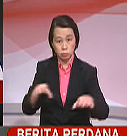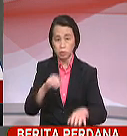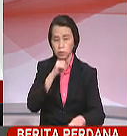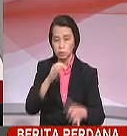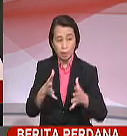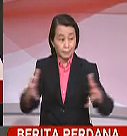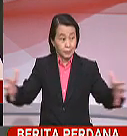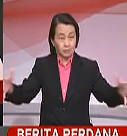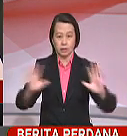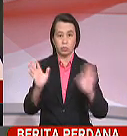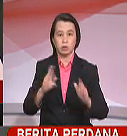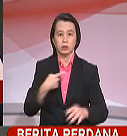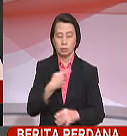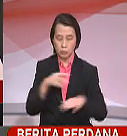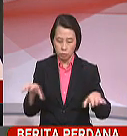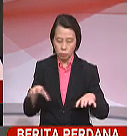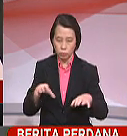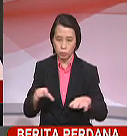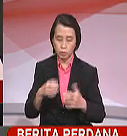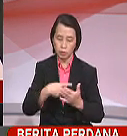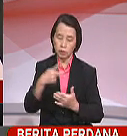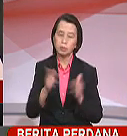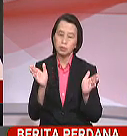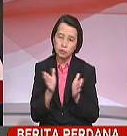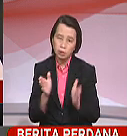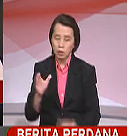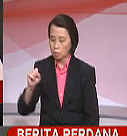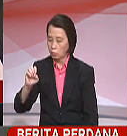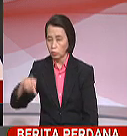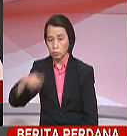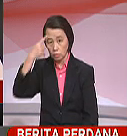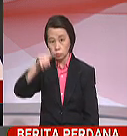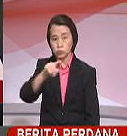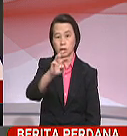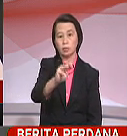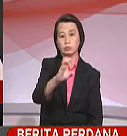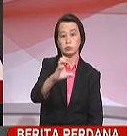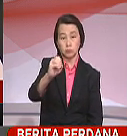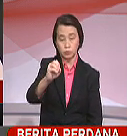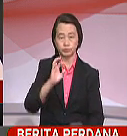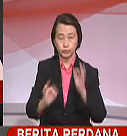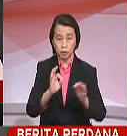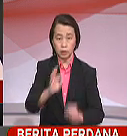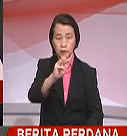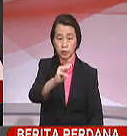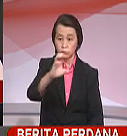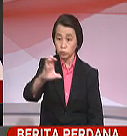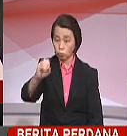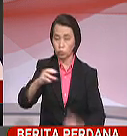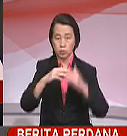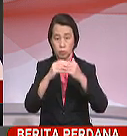begitu besar. Ialah kita adakan satu SOP untuk MCO. Jadi bila MCO itu dilonggarkan